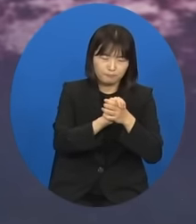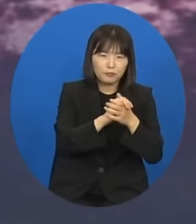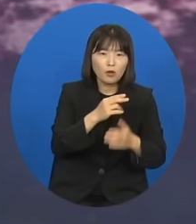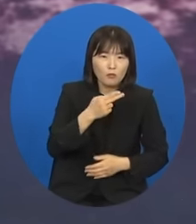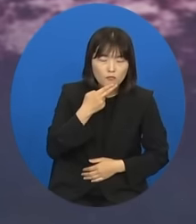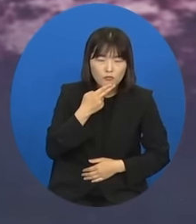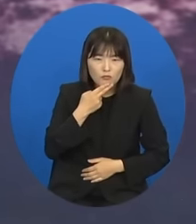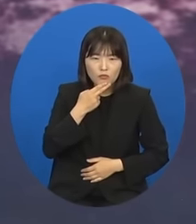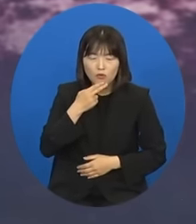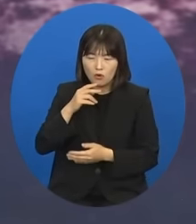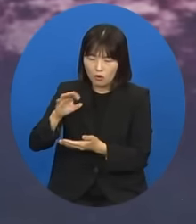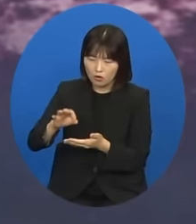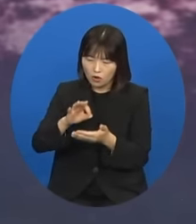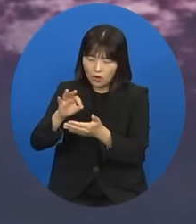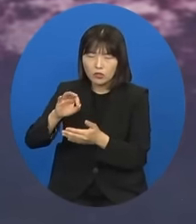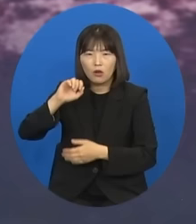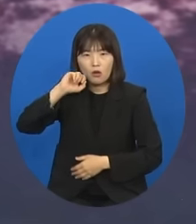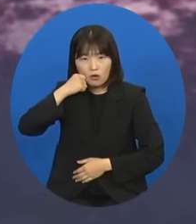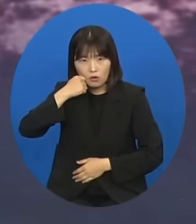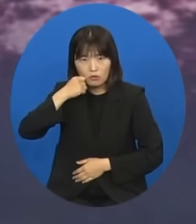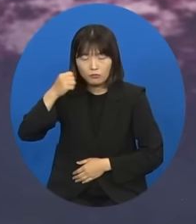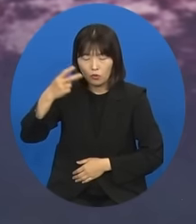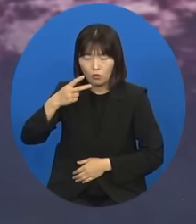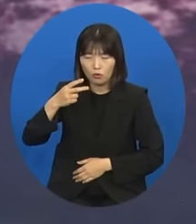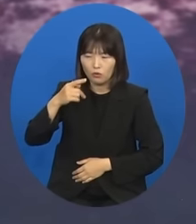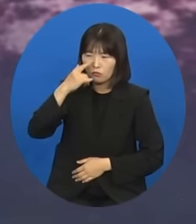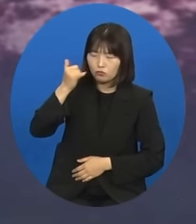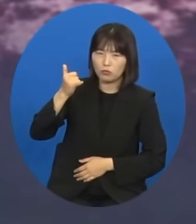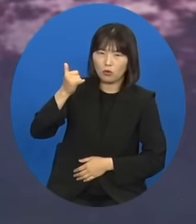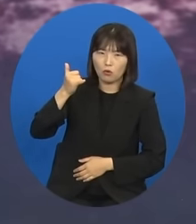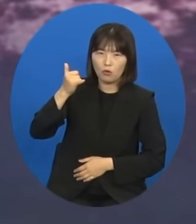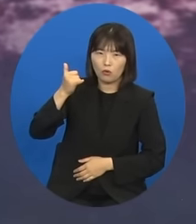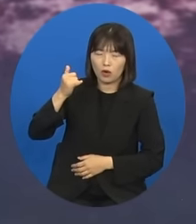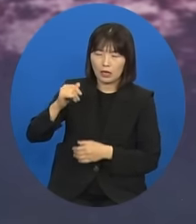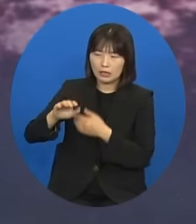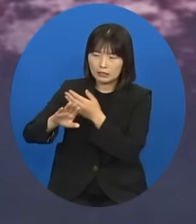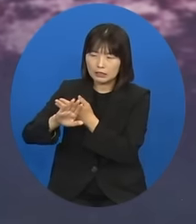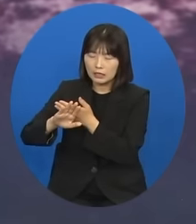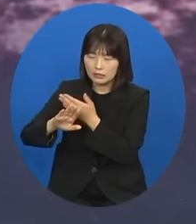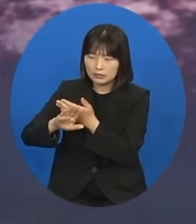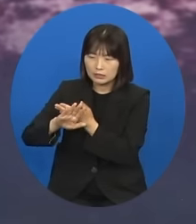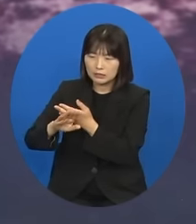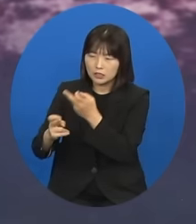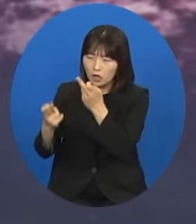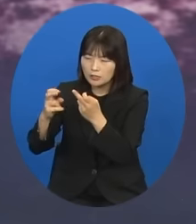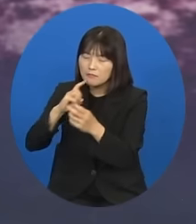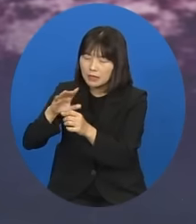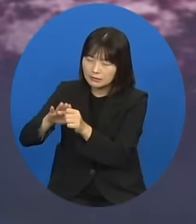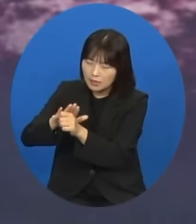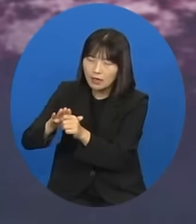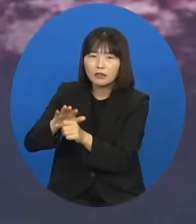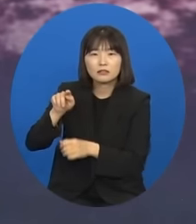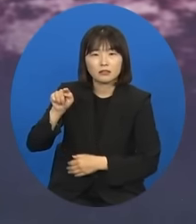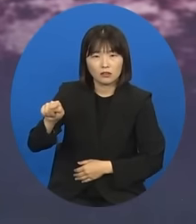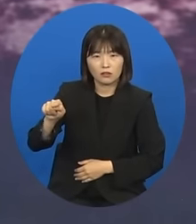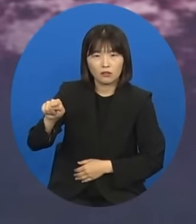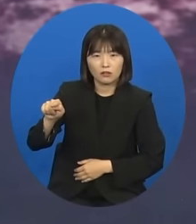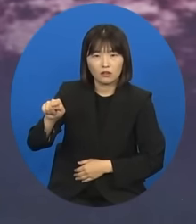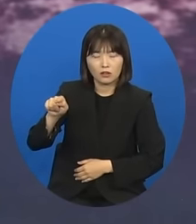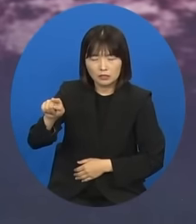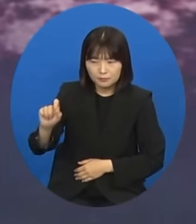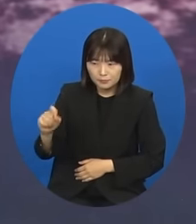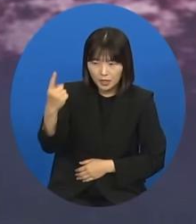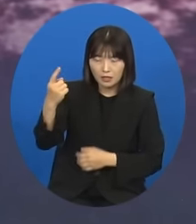어려움 그리고 부모의 편해 그 부모의 해가 누군가로 하여금 은둔형